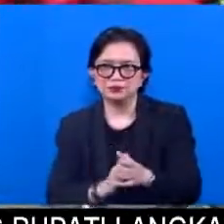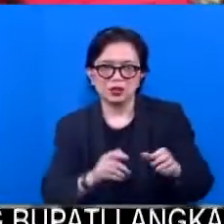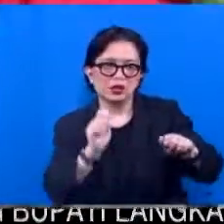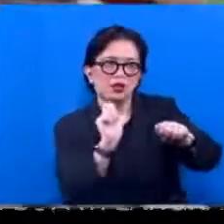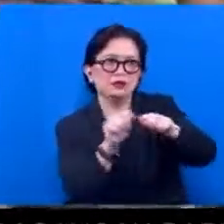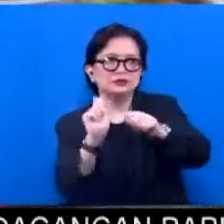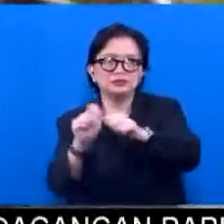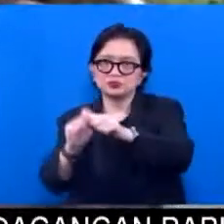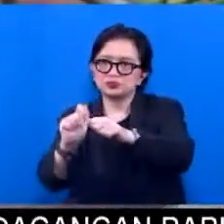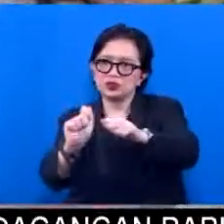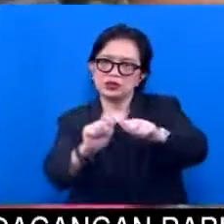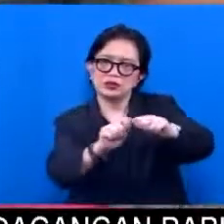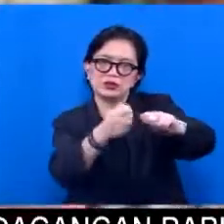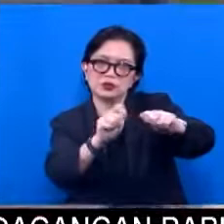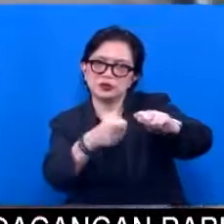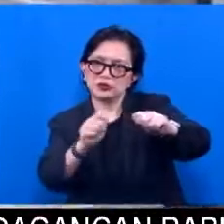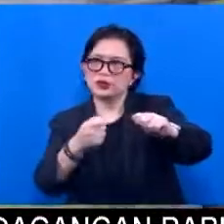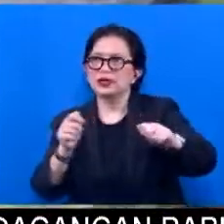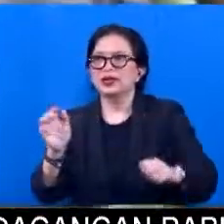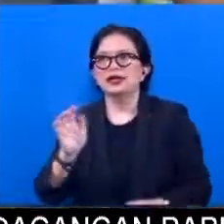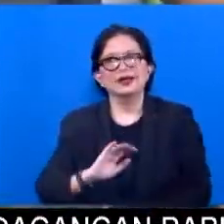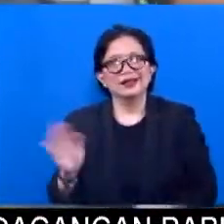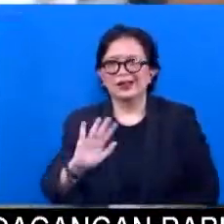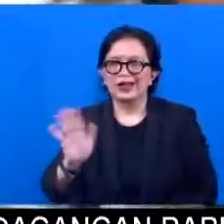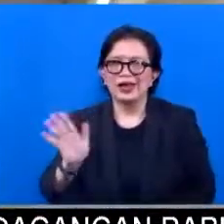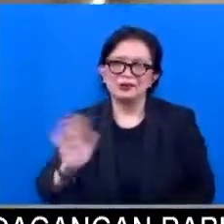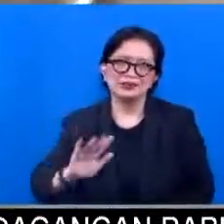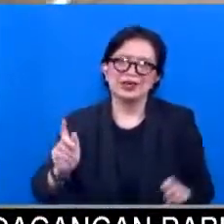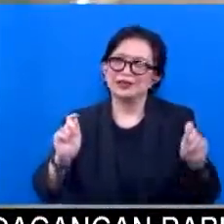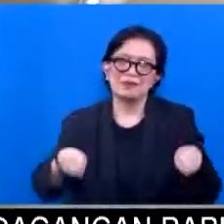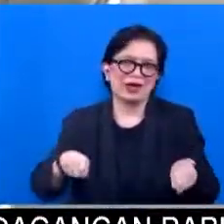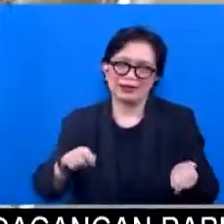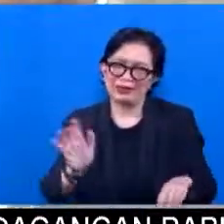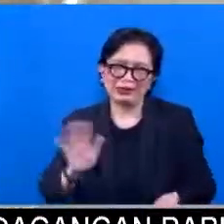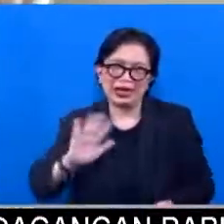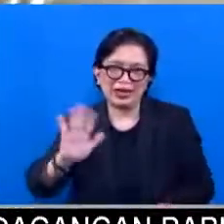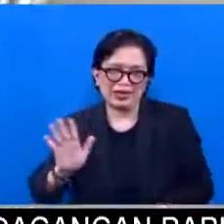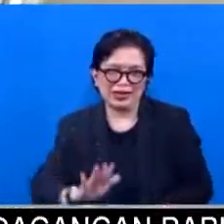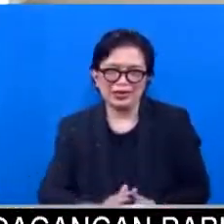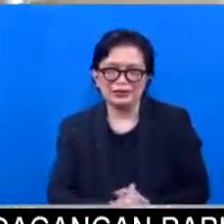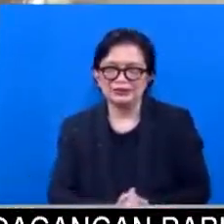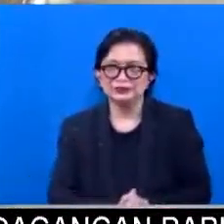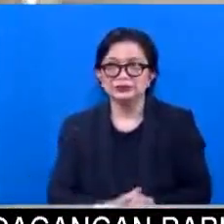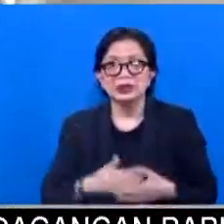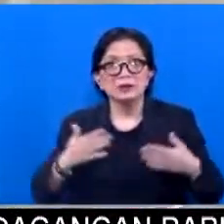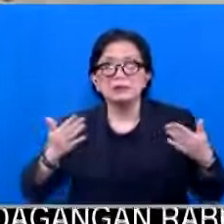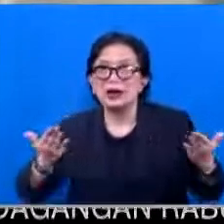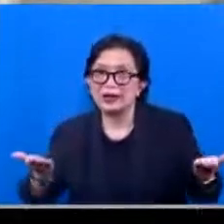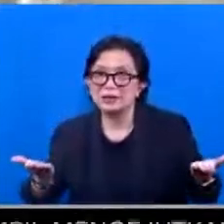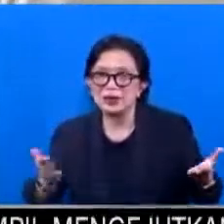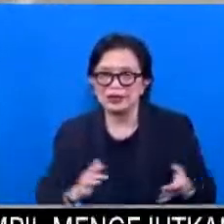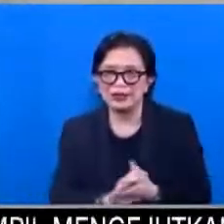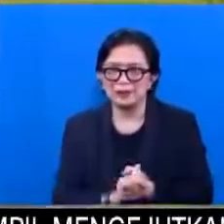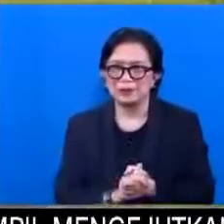digunakan karena di Banyumas tidak ada industri kerajinan ukir. Warsono akhirnya bertahan hidup dengan menjadi